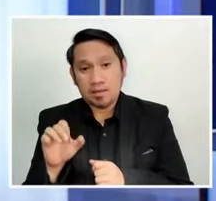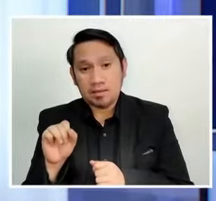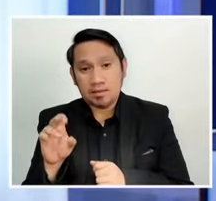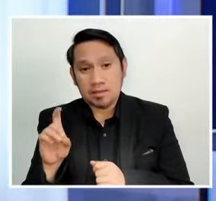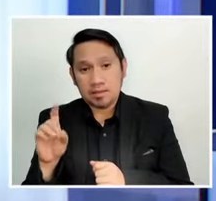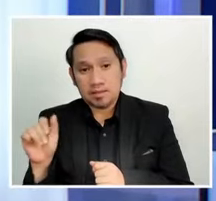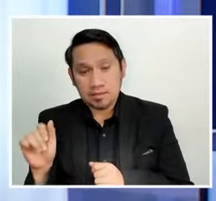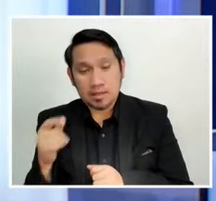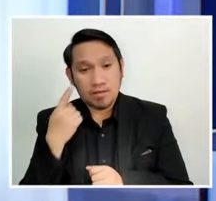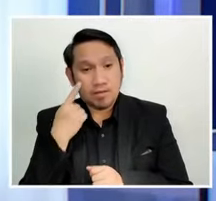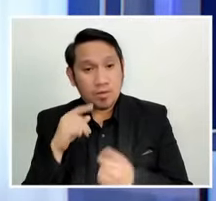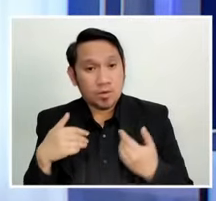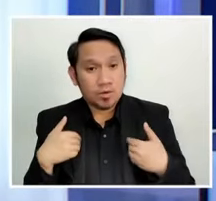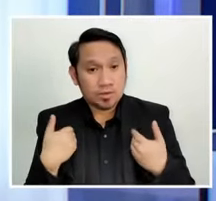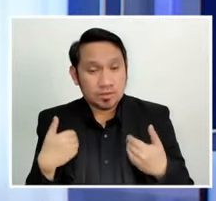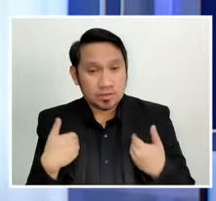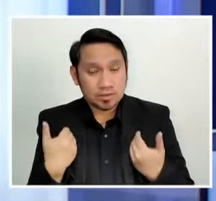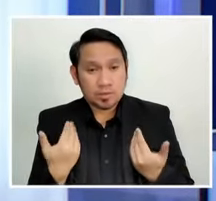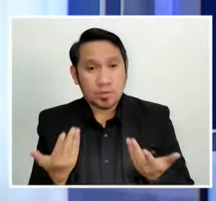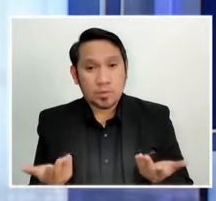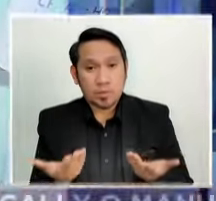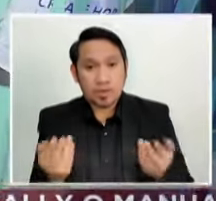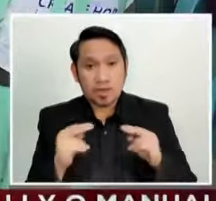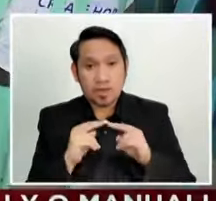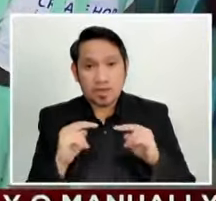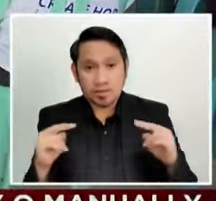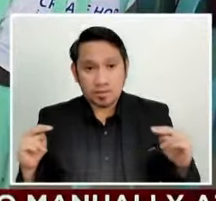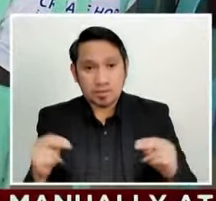mga kabataan ng Navota City.